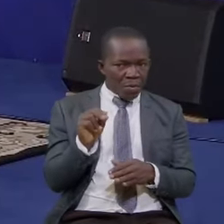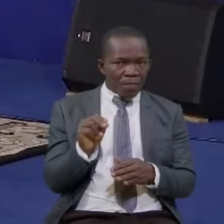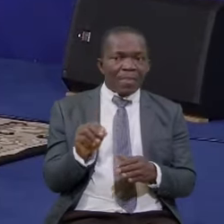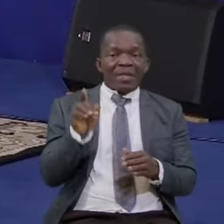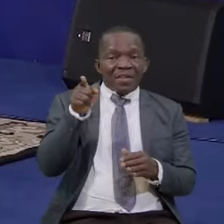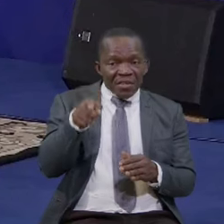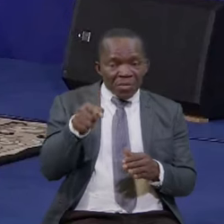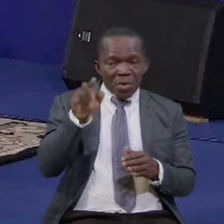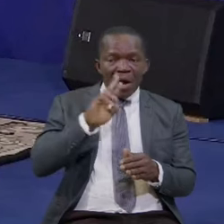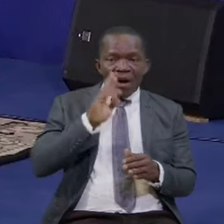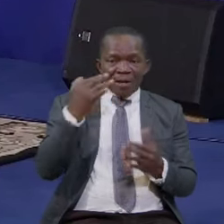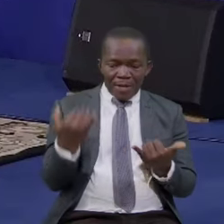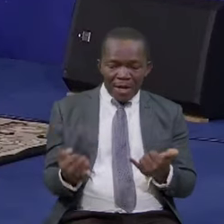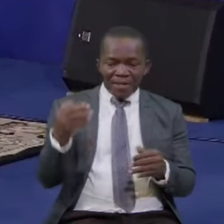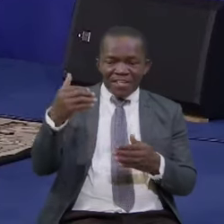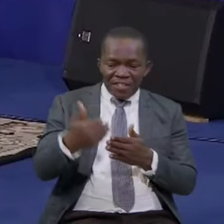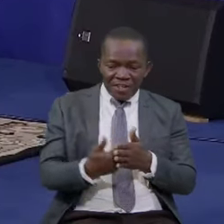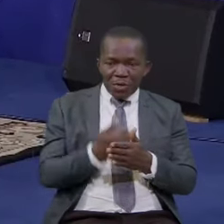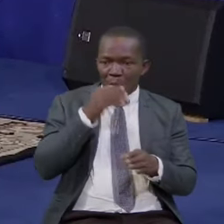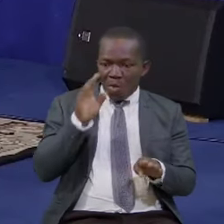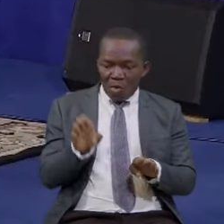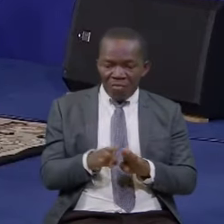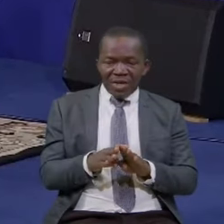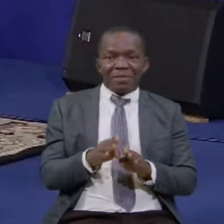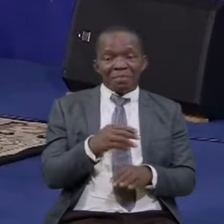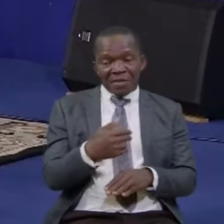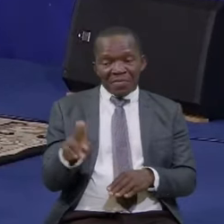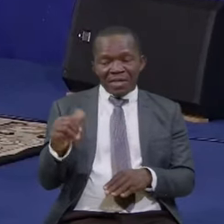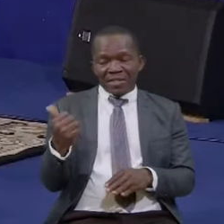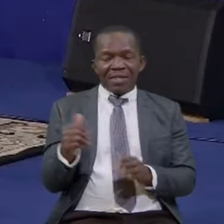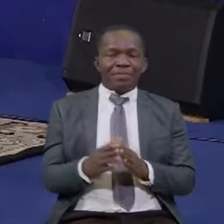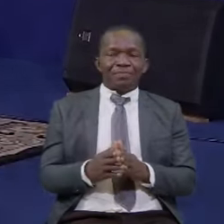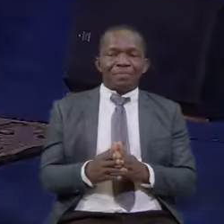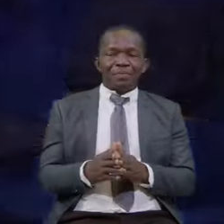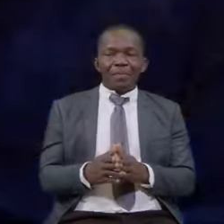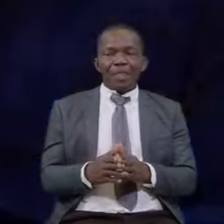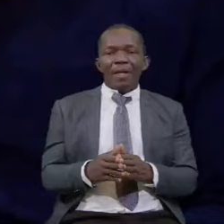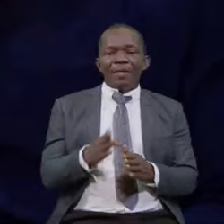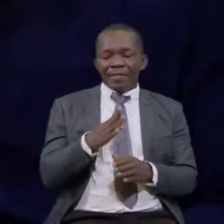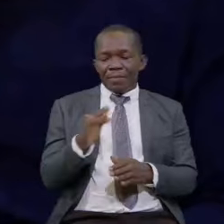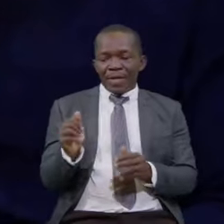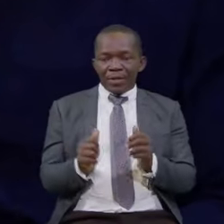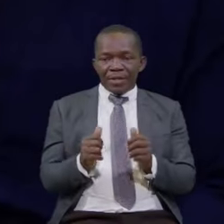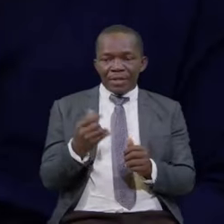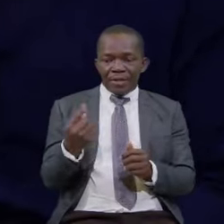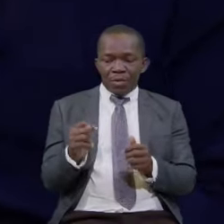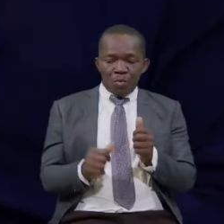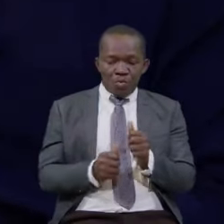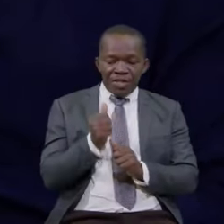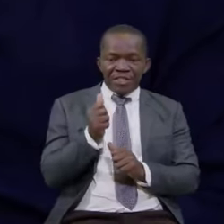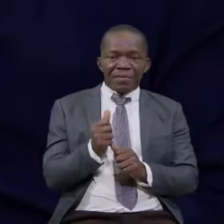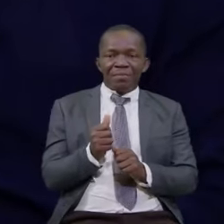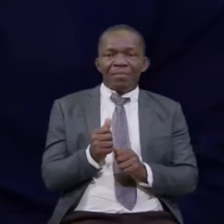établi la seconde verset 10 verset 10 c'est en vertu de cette volonté